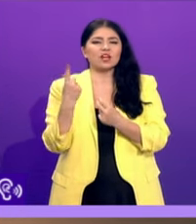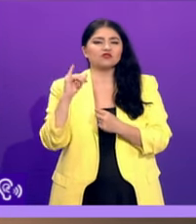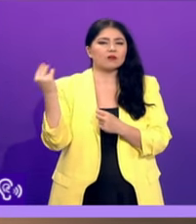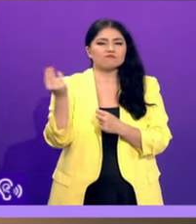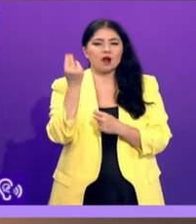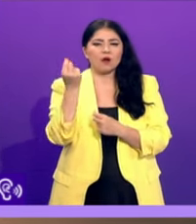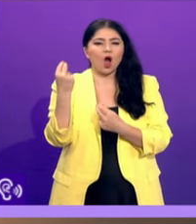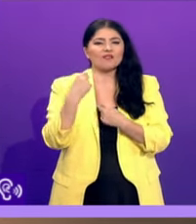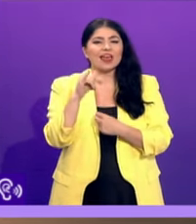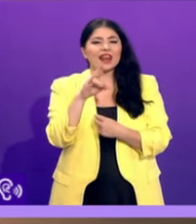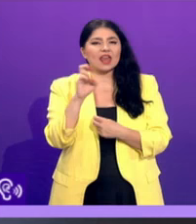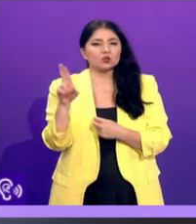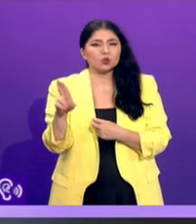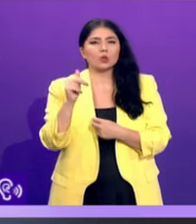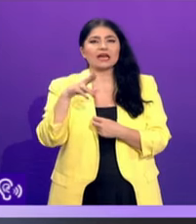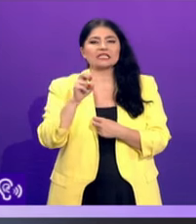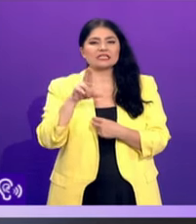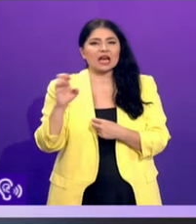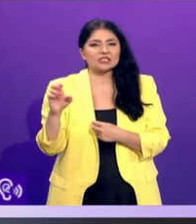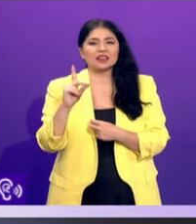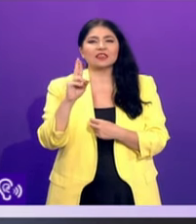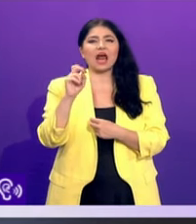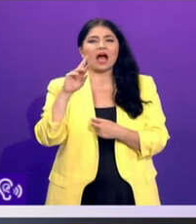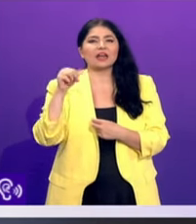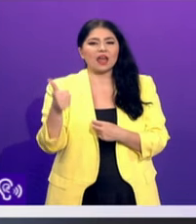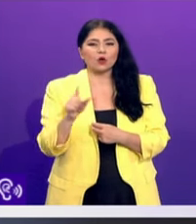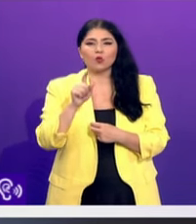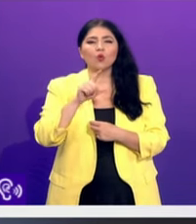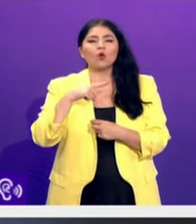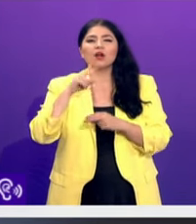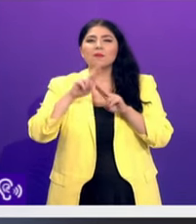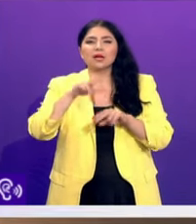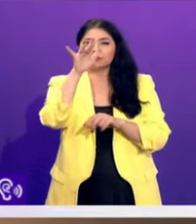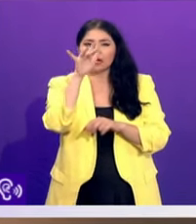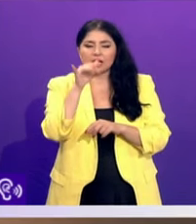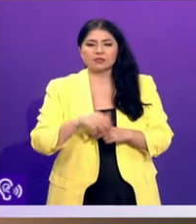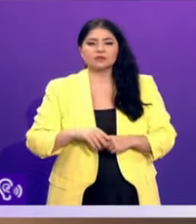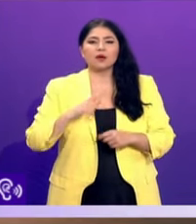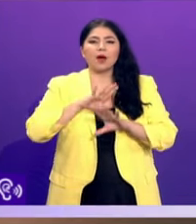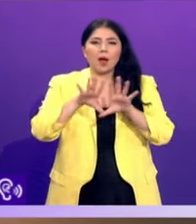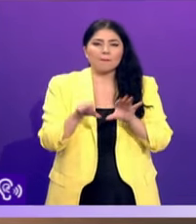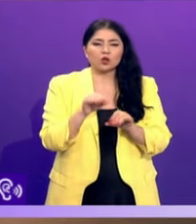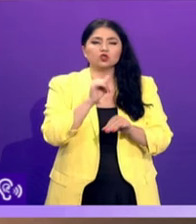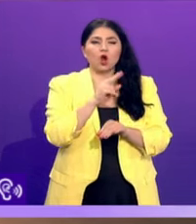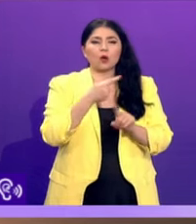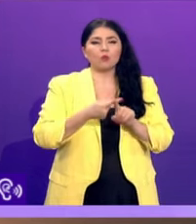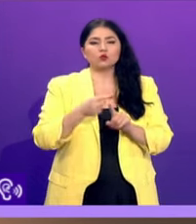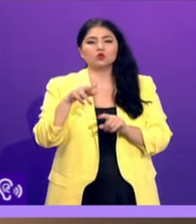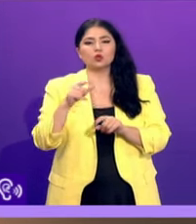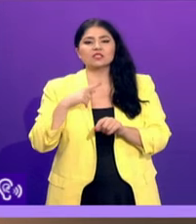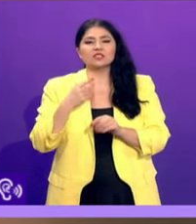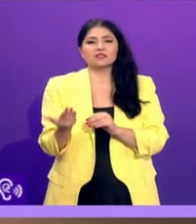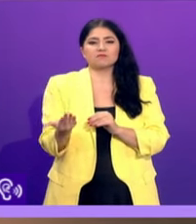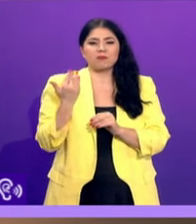la Iliescu, de la Năstase, de la Dragnea. Nu vă lăsați păcăliți. Braț la braț, Ciolacu și Ciucă stau în